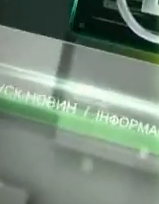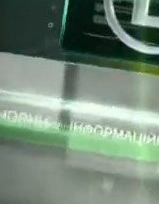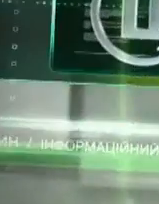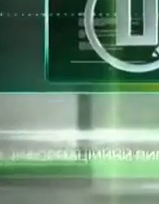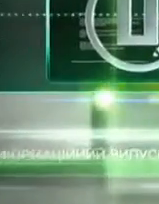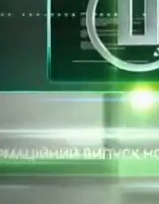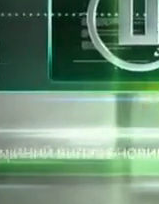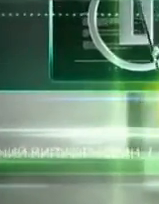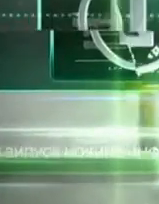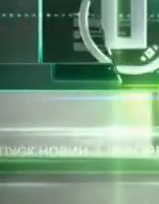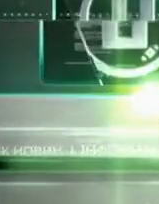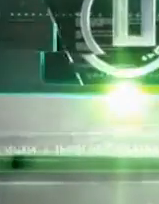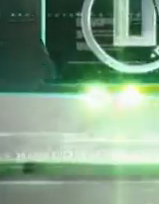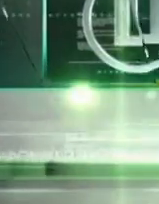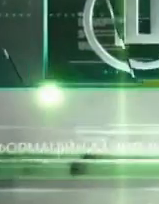Музика